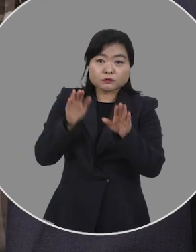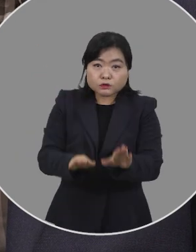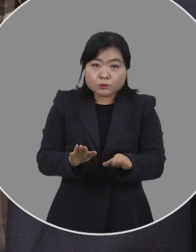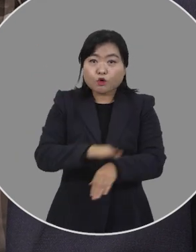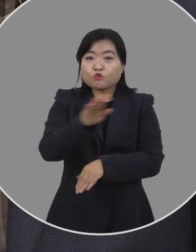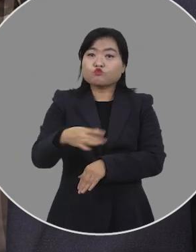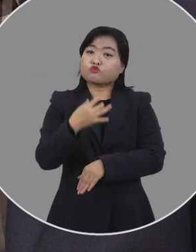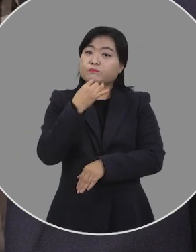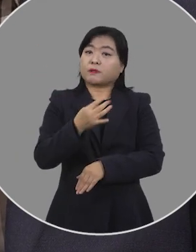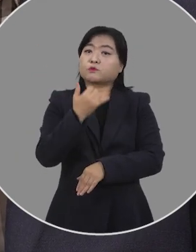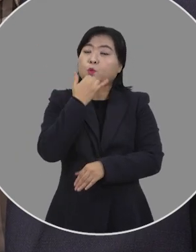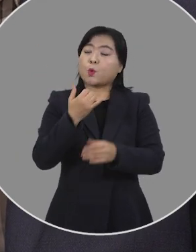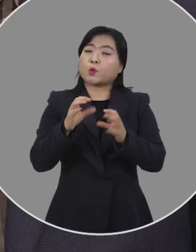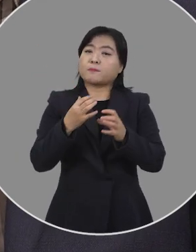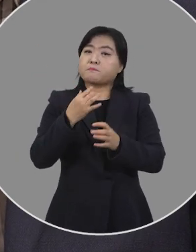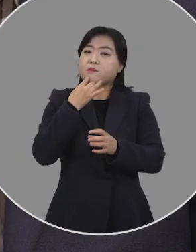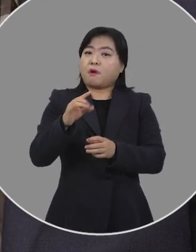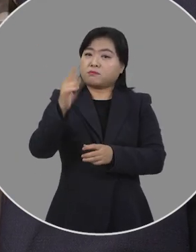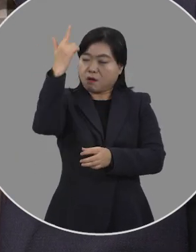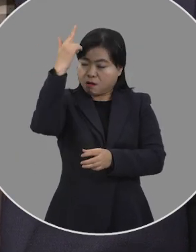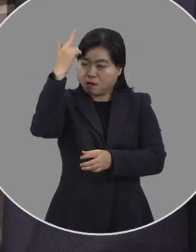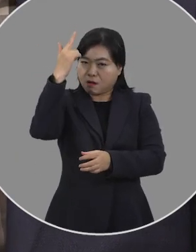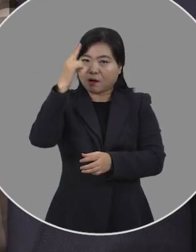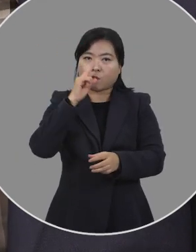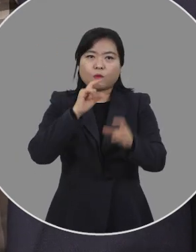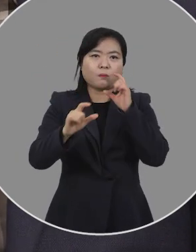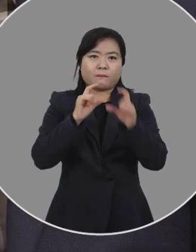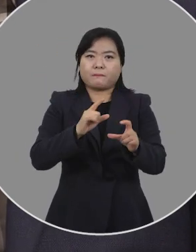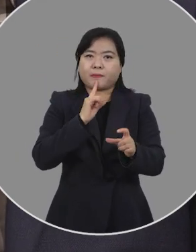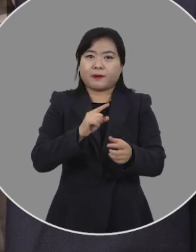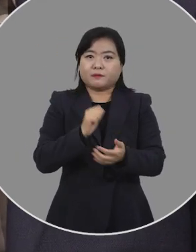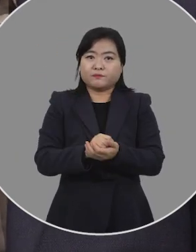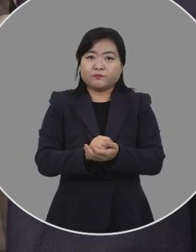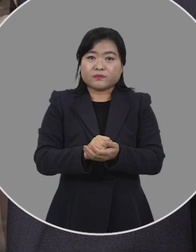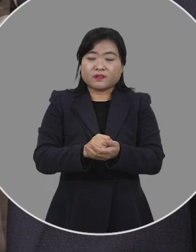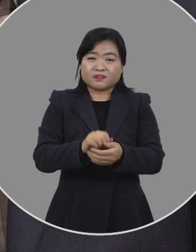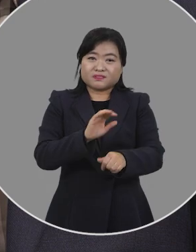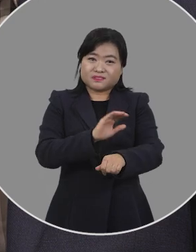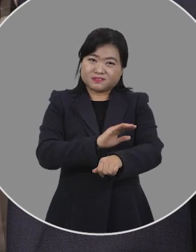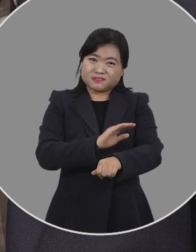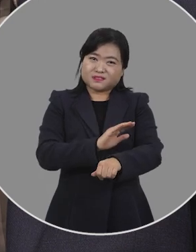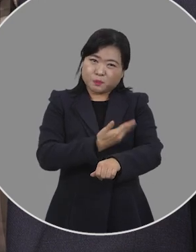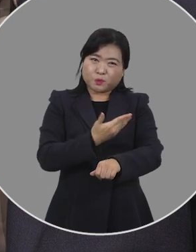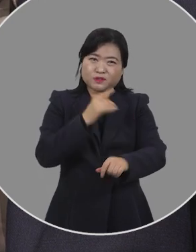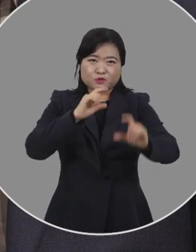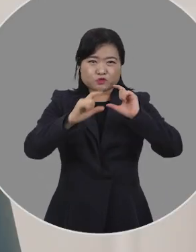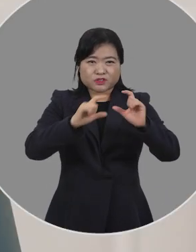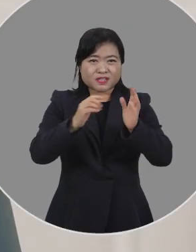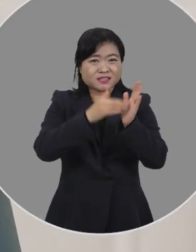보나 우리만 한 거 아닌데 라고 얘기하는데 그 잘못 쓰였지만 그 속에 진실이 있어요.